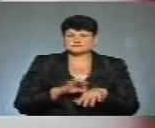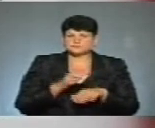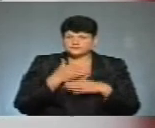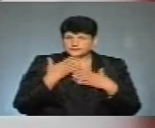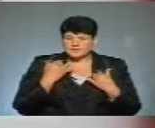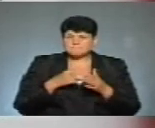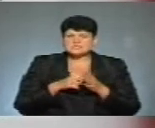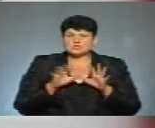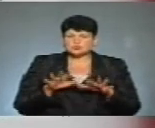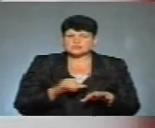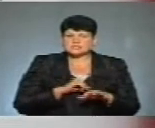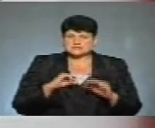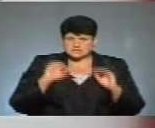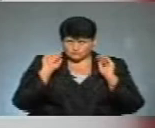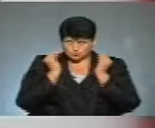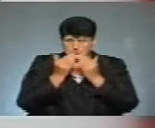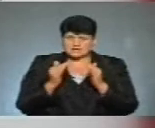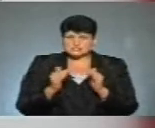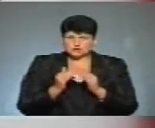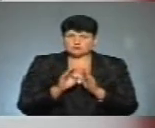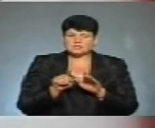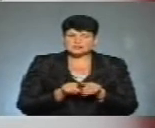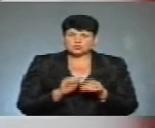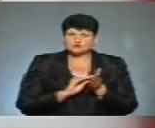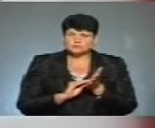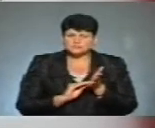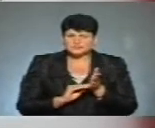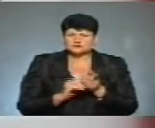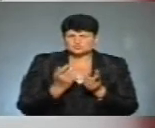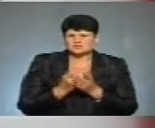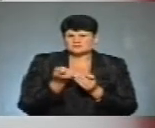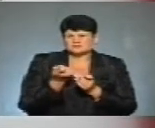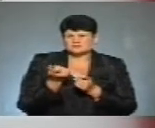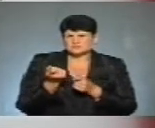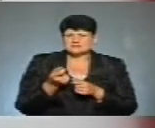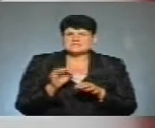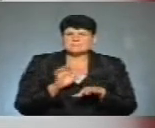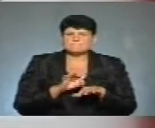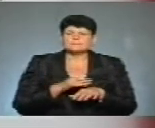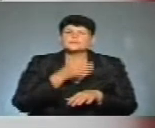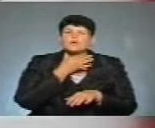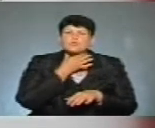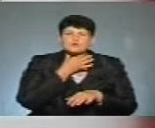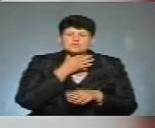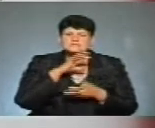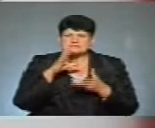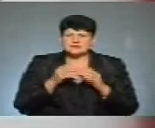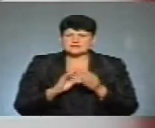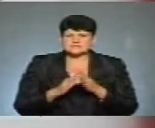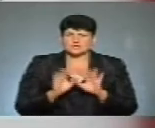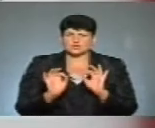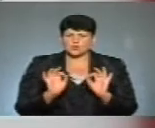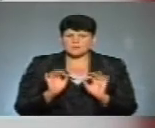Міський голова перебуває на самоізоляції вдома, також пише, що відчуває деякі симптоми, зокрема біль у горлі. Загальний стан